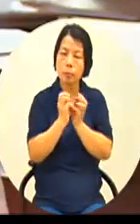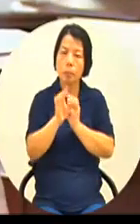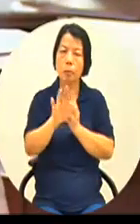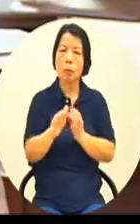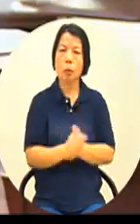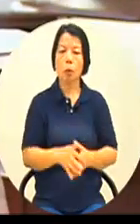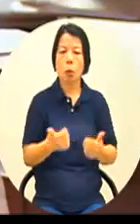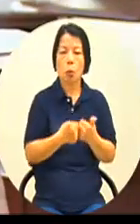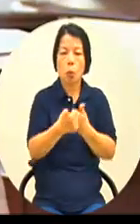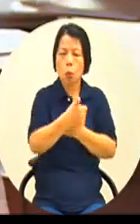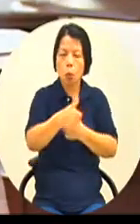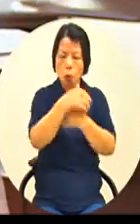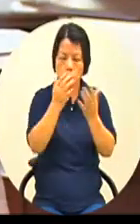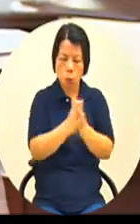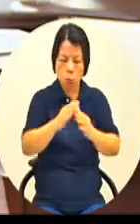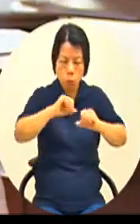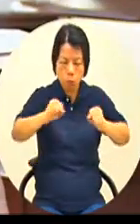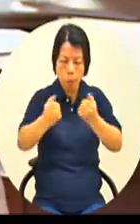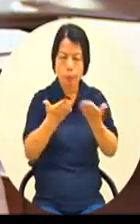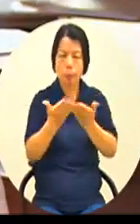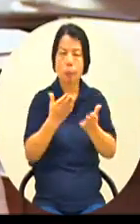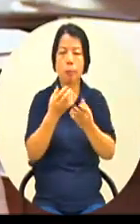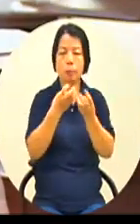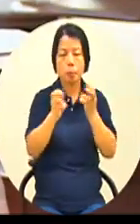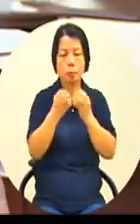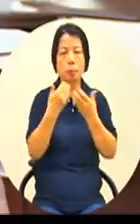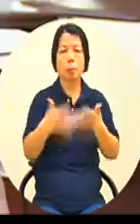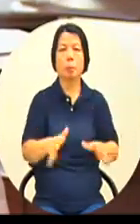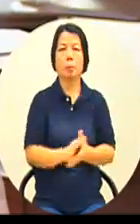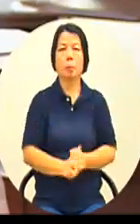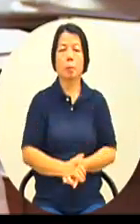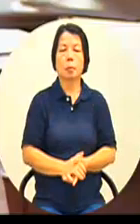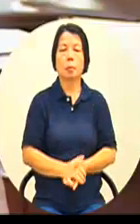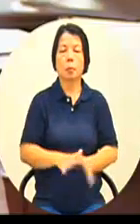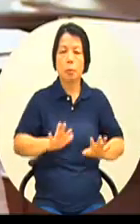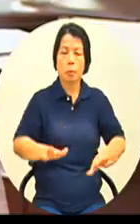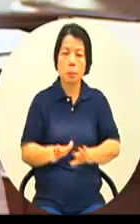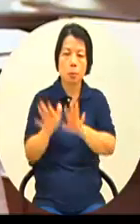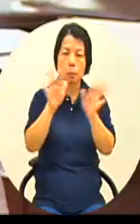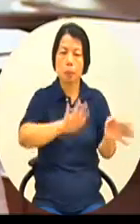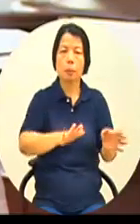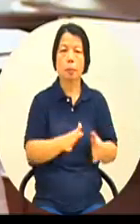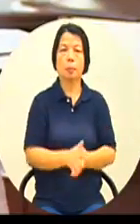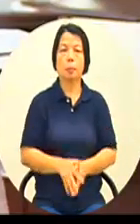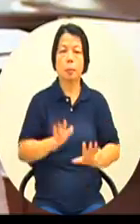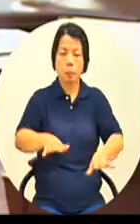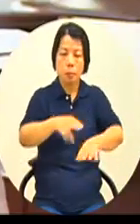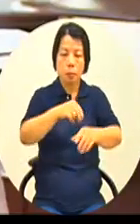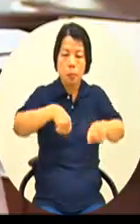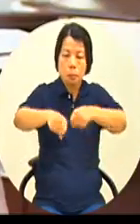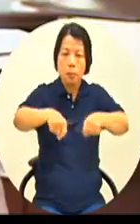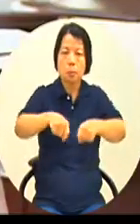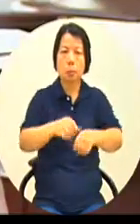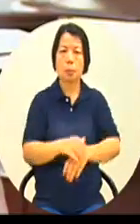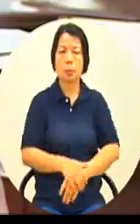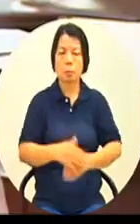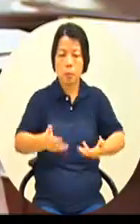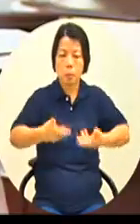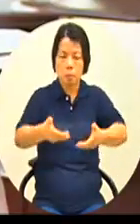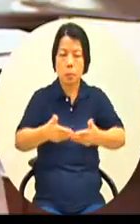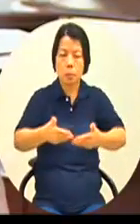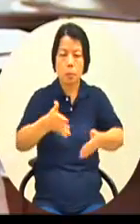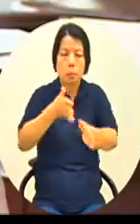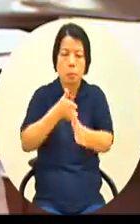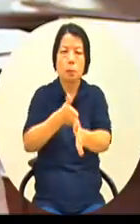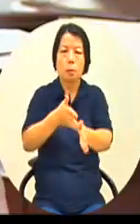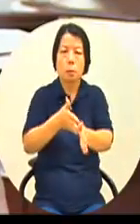当中，我也了解真侪了，对不 对？啊，当然嘞，就是讲在基于状况之下，对不对？就是讲这个计划嘞，从原则、轻轨要规划，就是